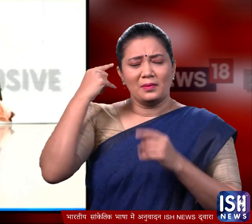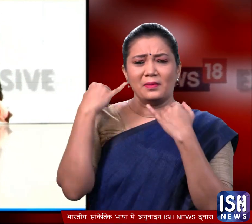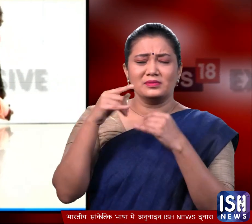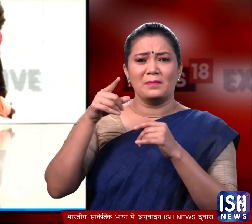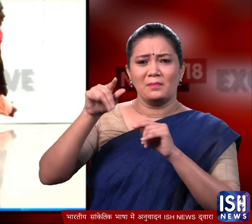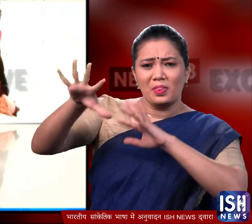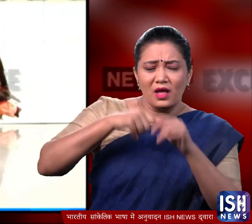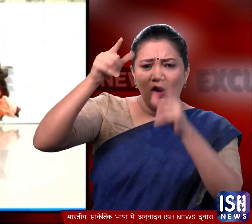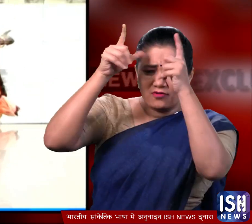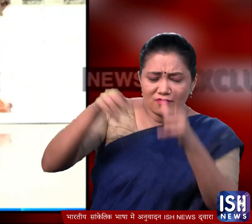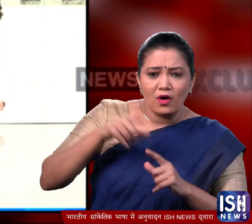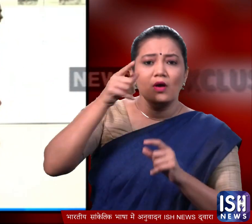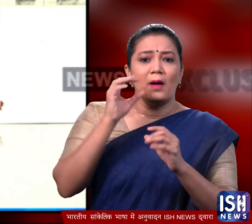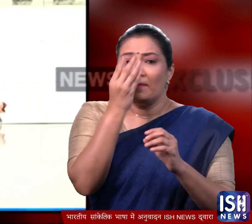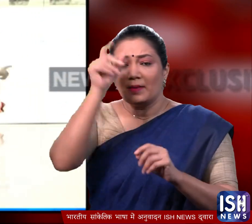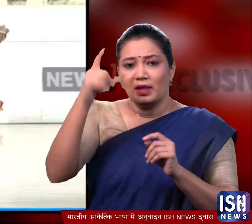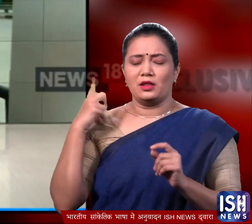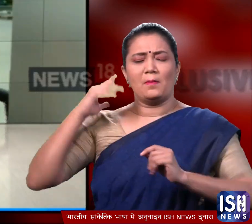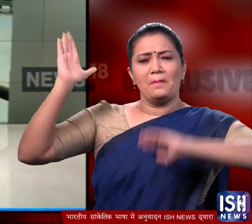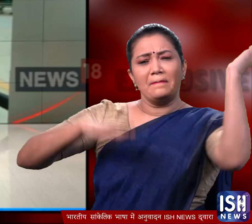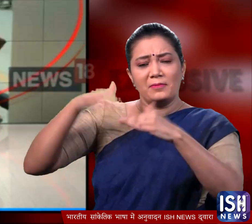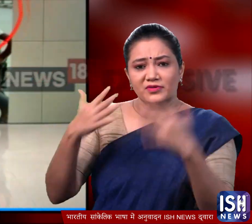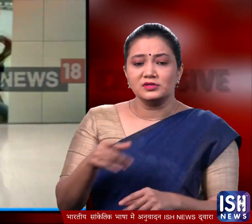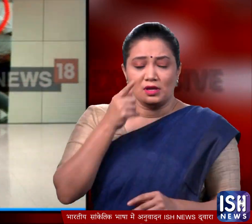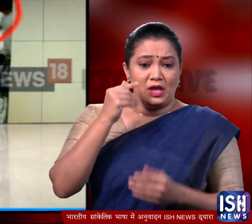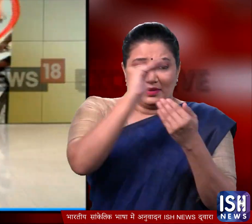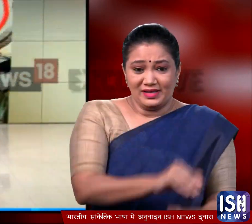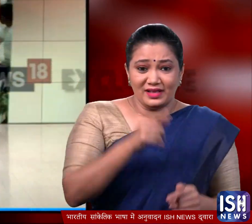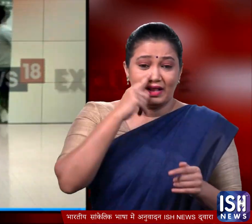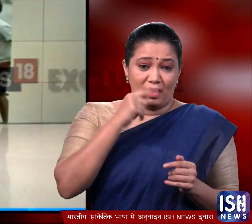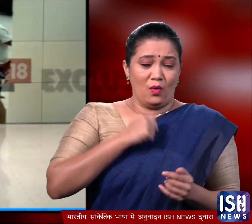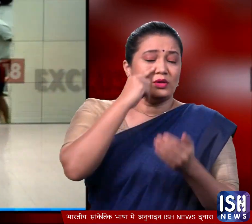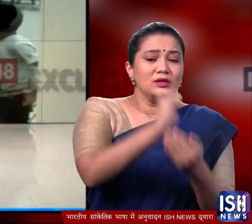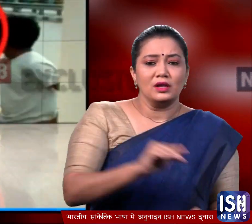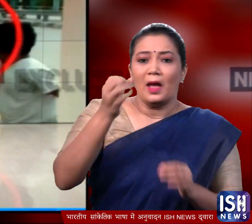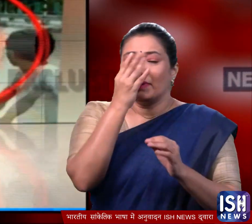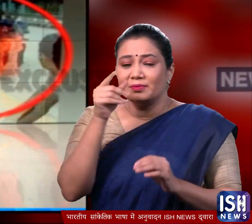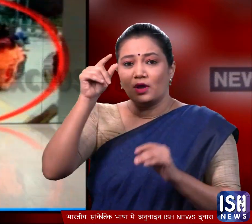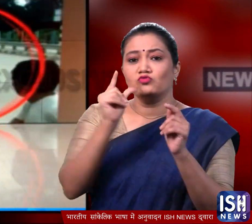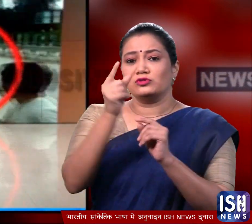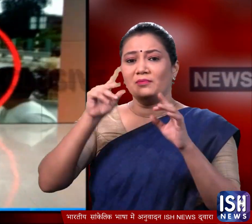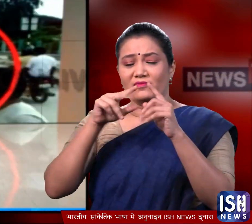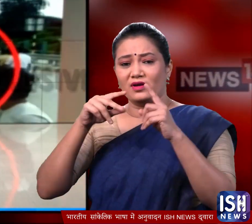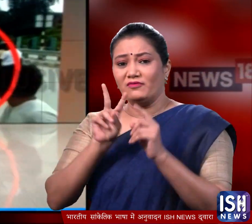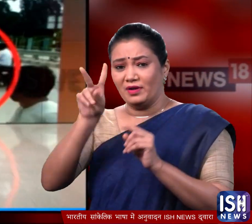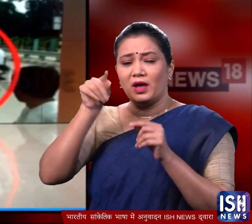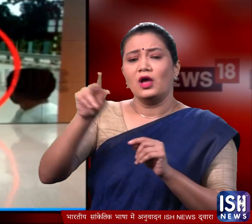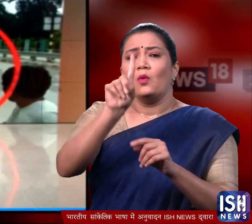के आरोप में बीजेपी नेता की पिटाई कर दी। महिला का आरोप है कि उसके बेटे को नौकरी दिलाने के नाम पर बीजेपी नेता उत्तम वर्मा